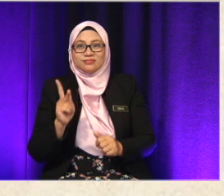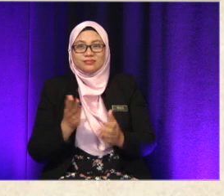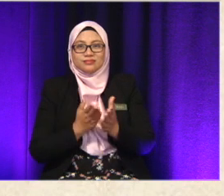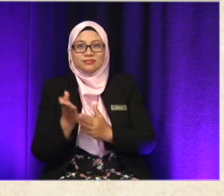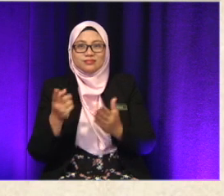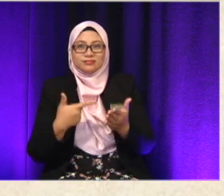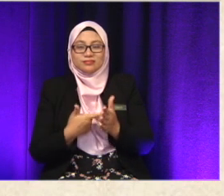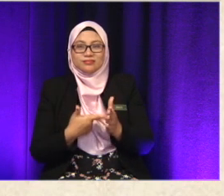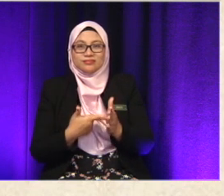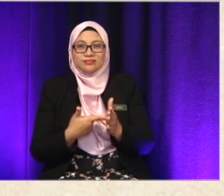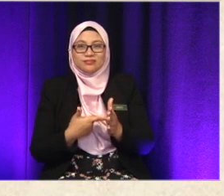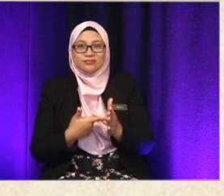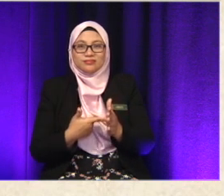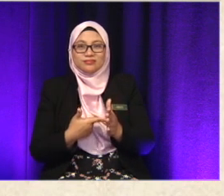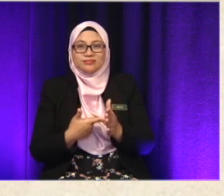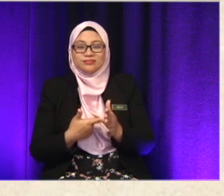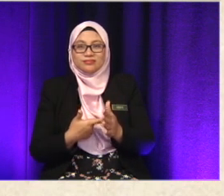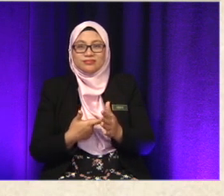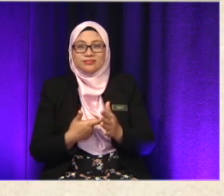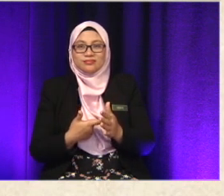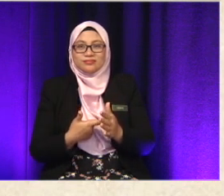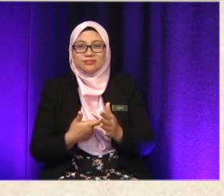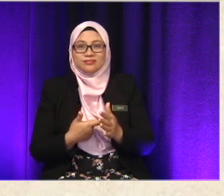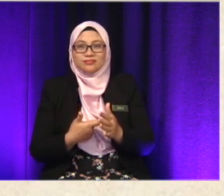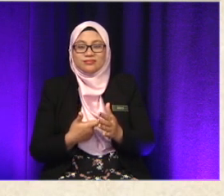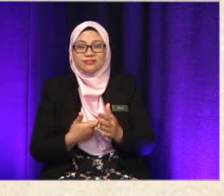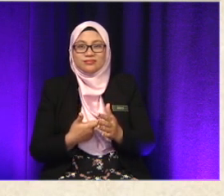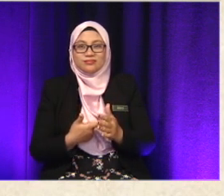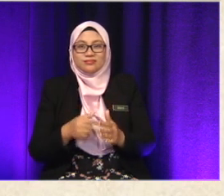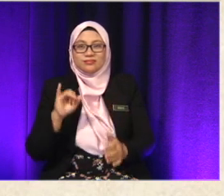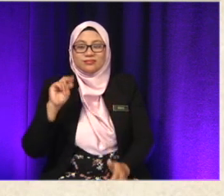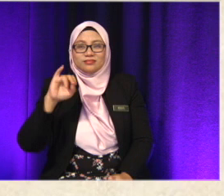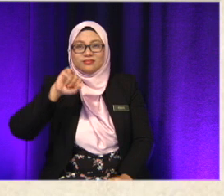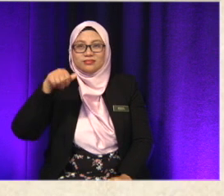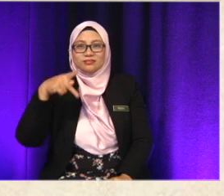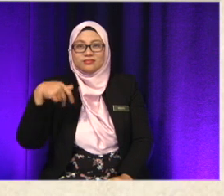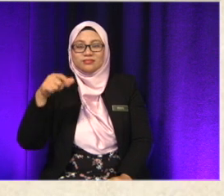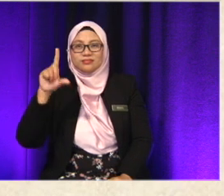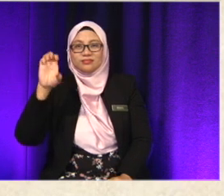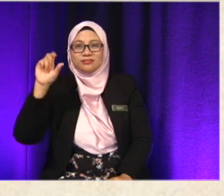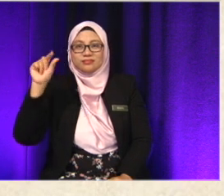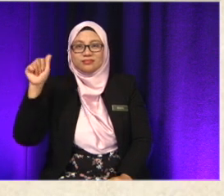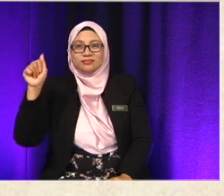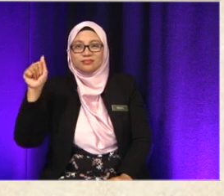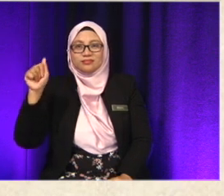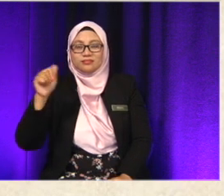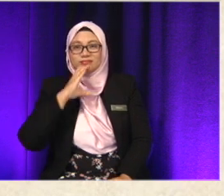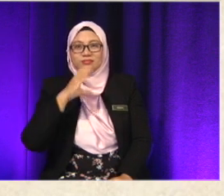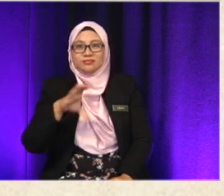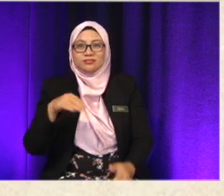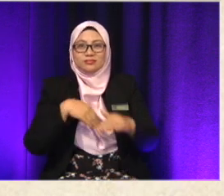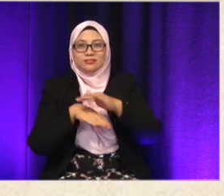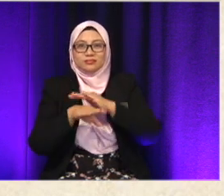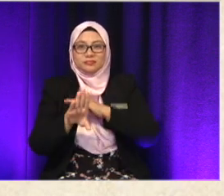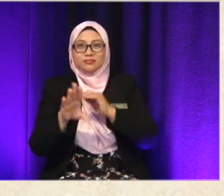insya-Allah. Okey, kemudian ni fungsi nyap lega, okey, di mana cecair ni akan masuk sini. Dia akan masuk